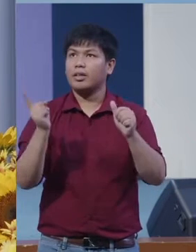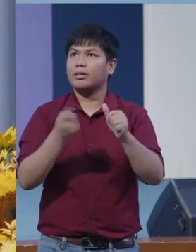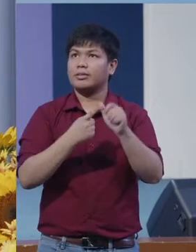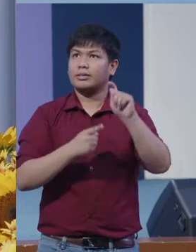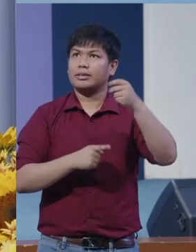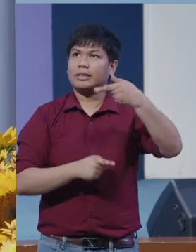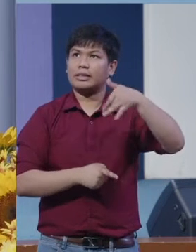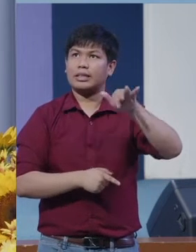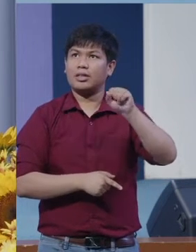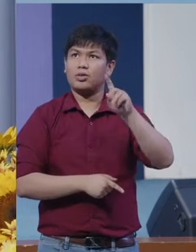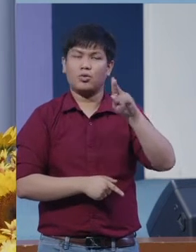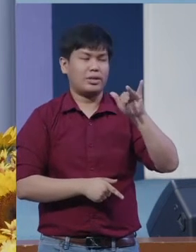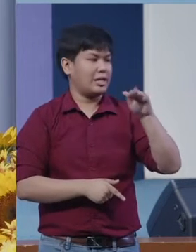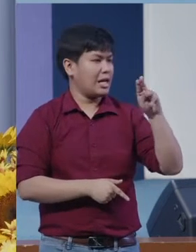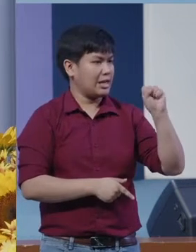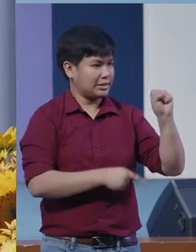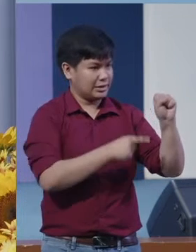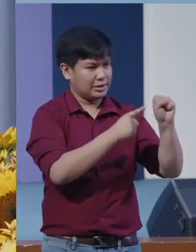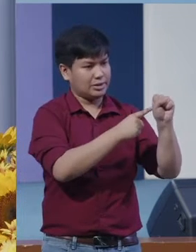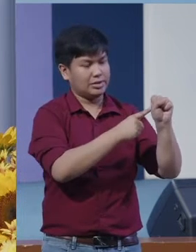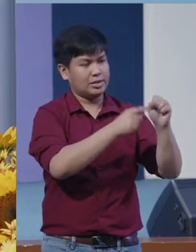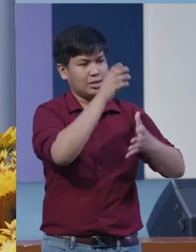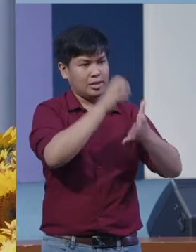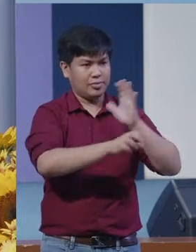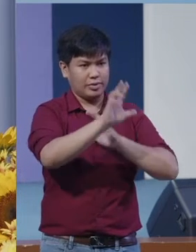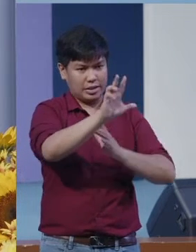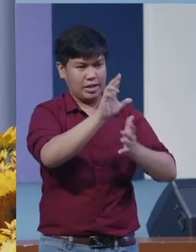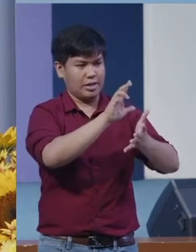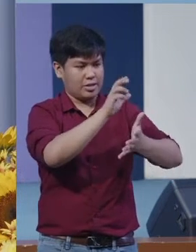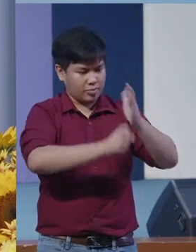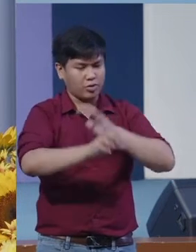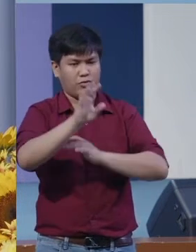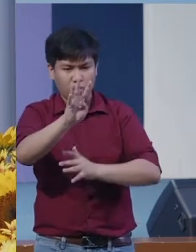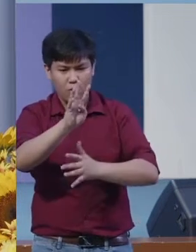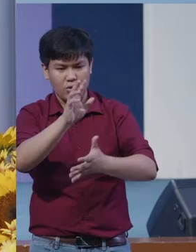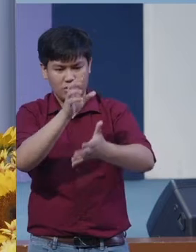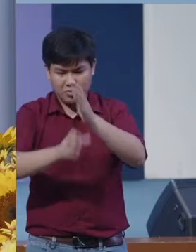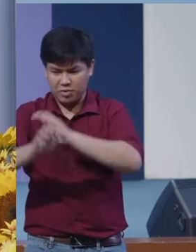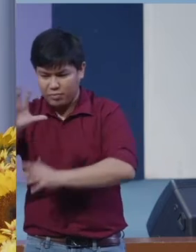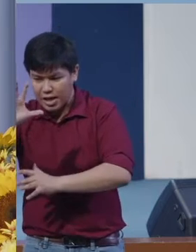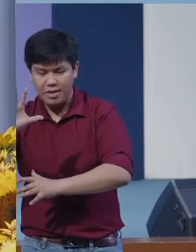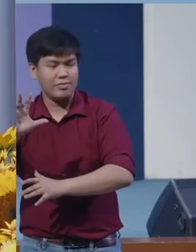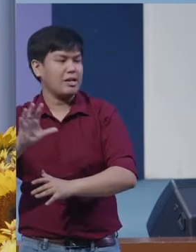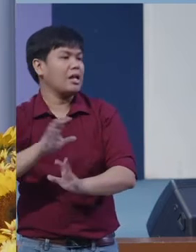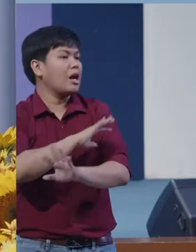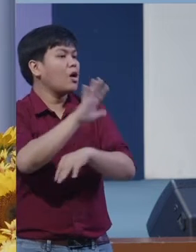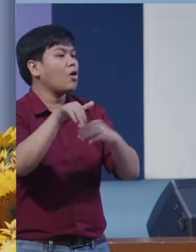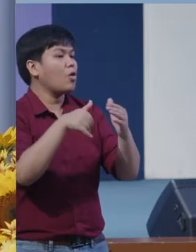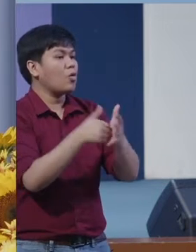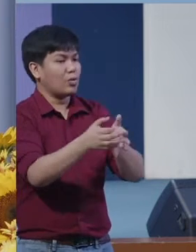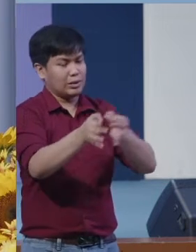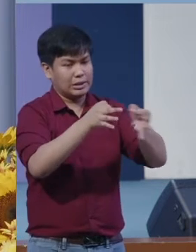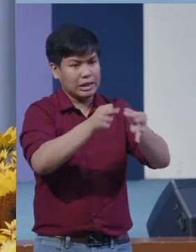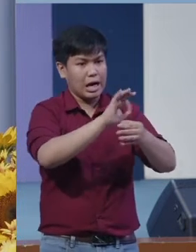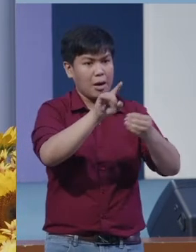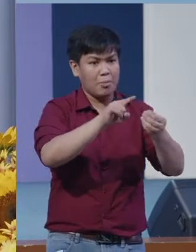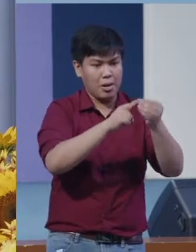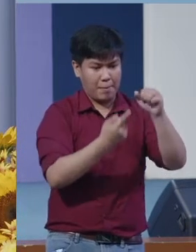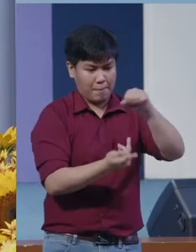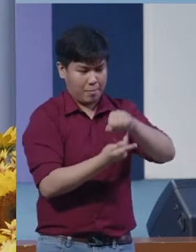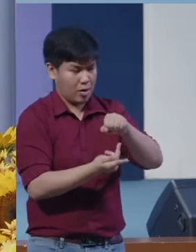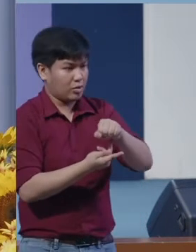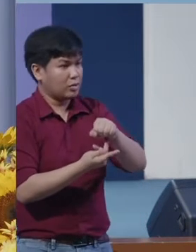Thessalonians 3, 1 Thessalonians 4, 1 Thessalonians 5, dinidescribe ni Pablo